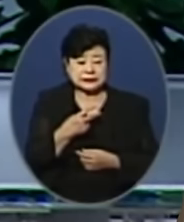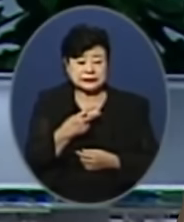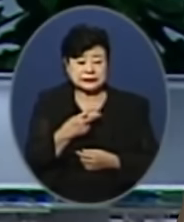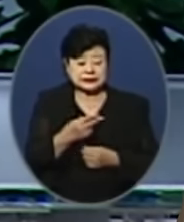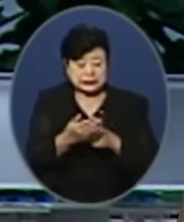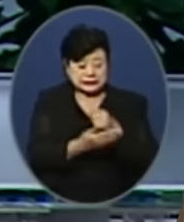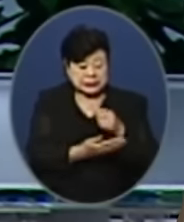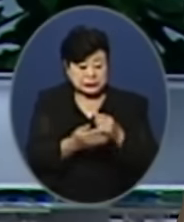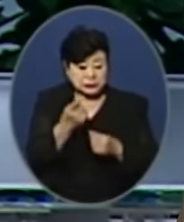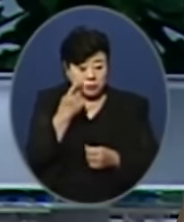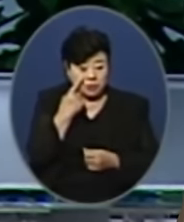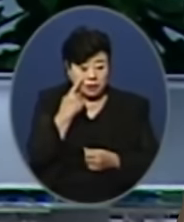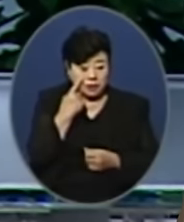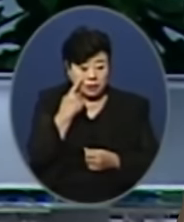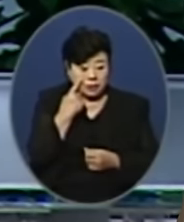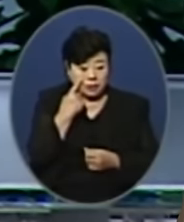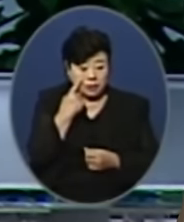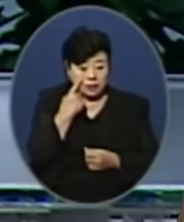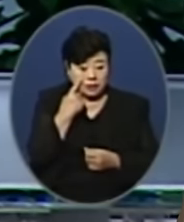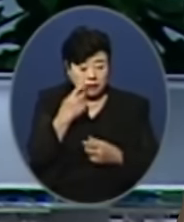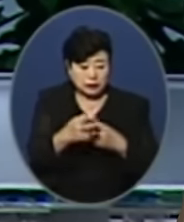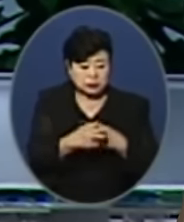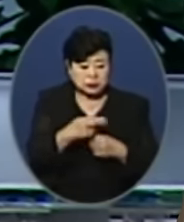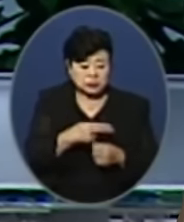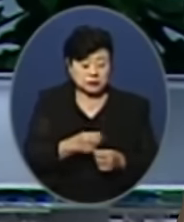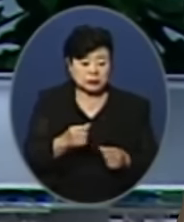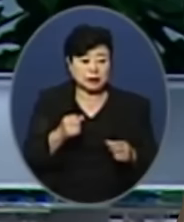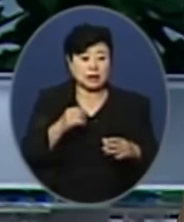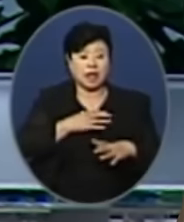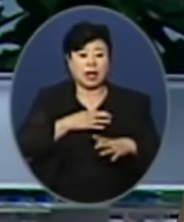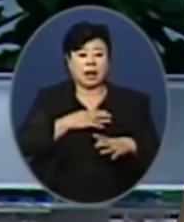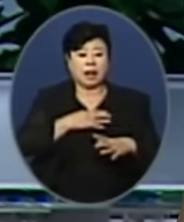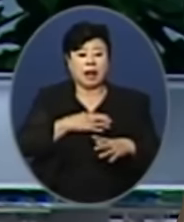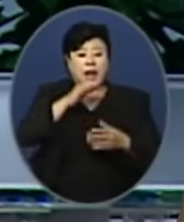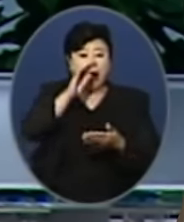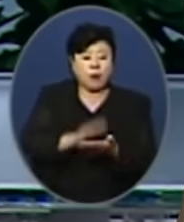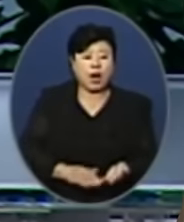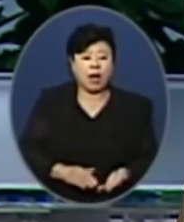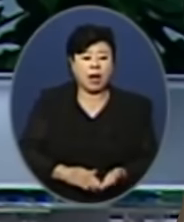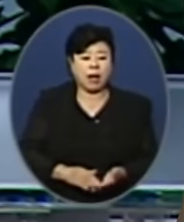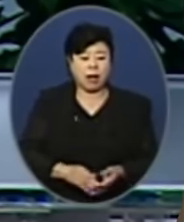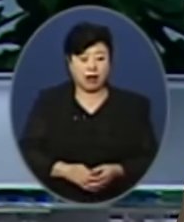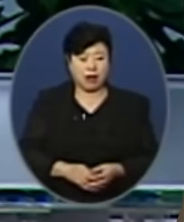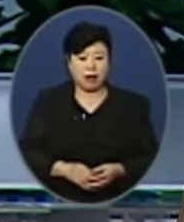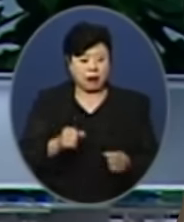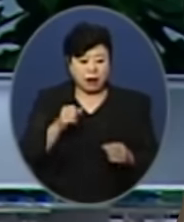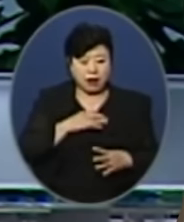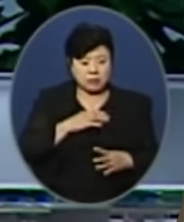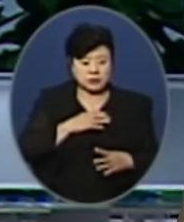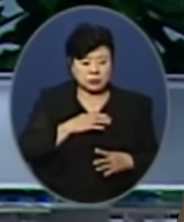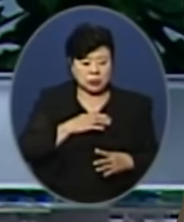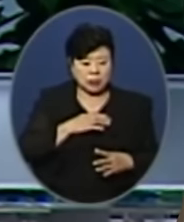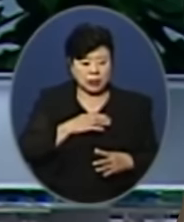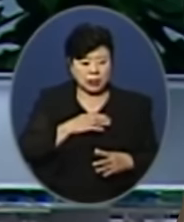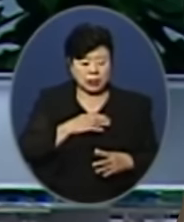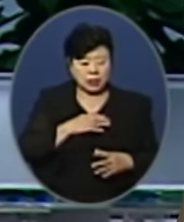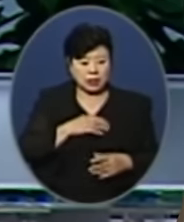엑스레이를 찍어보니까 의사들이 와 다 고함을 쳤습니다. 왜